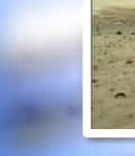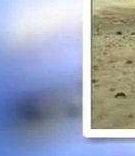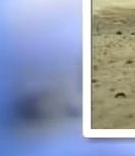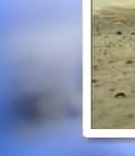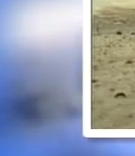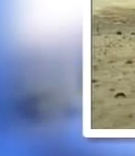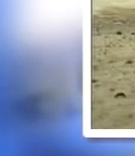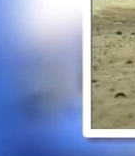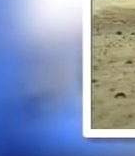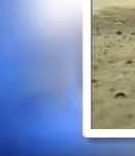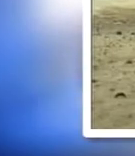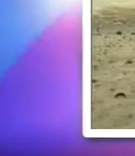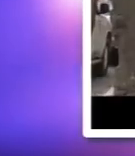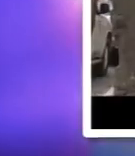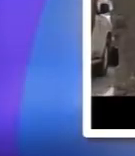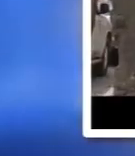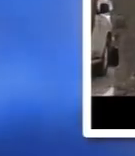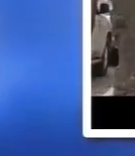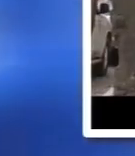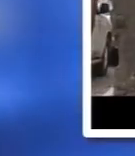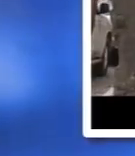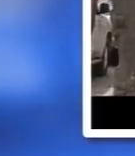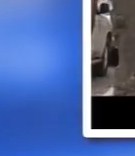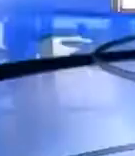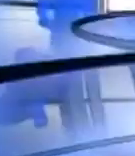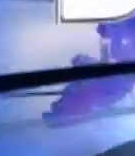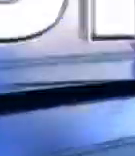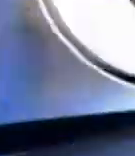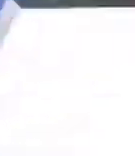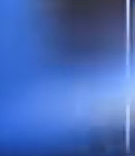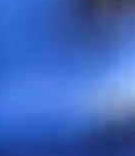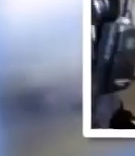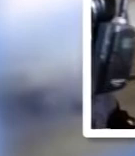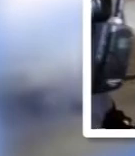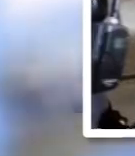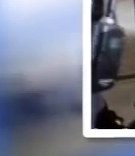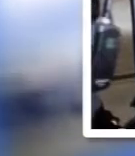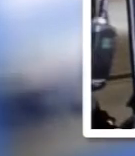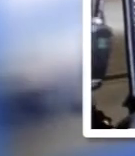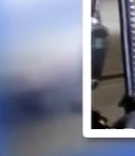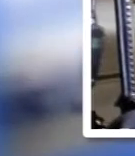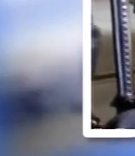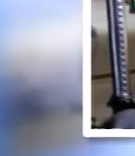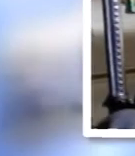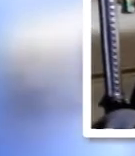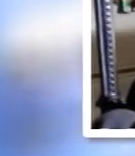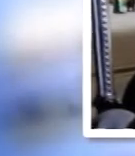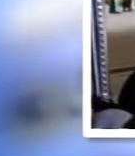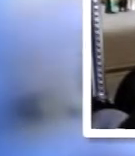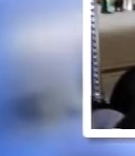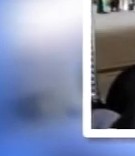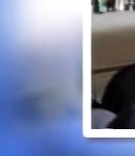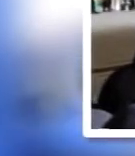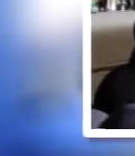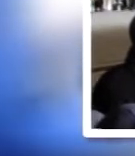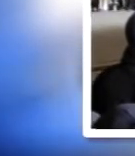спеціальних директив Європейського Союзу, тернополяни мають сортувати сміття. Троє бійців з Тернопільщини, які понад 2 роки